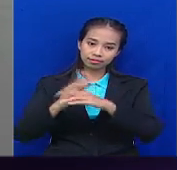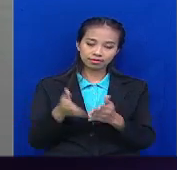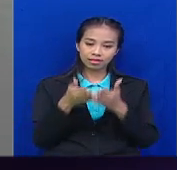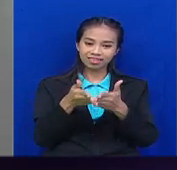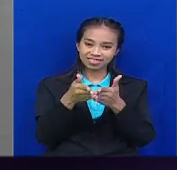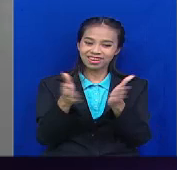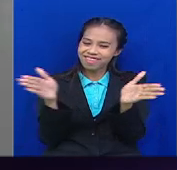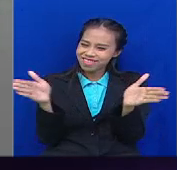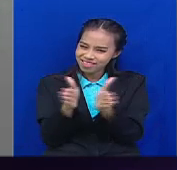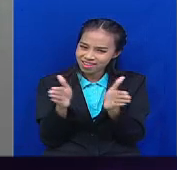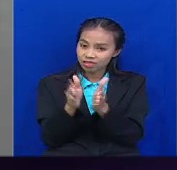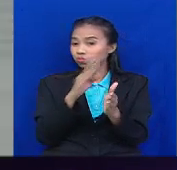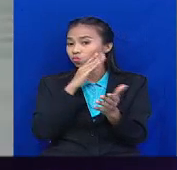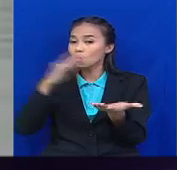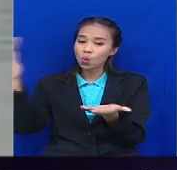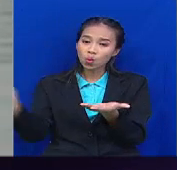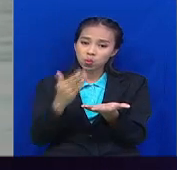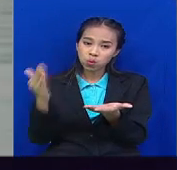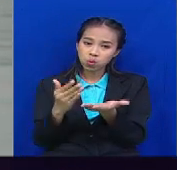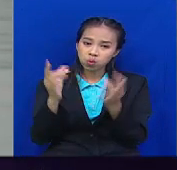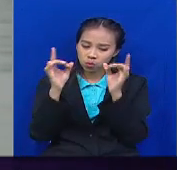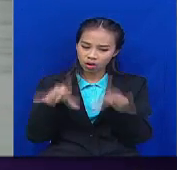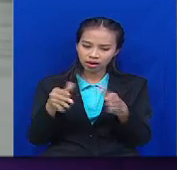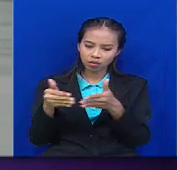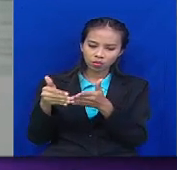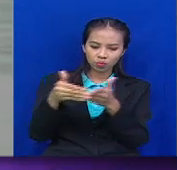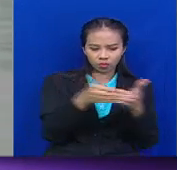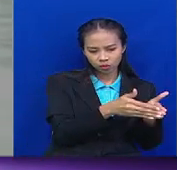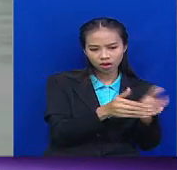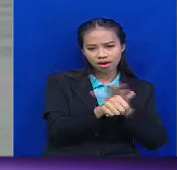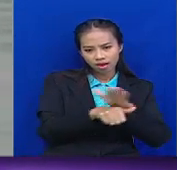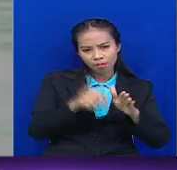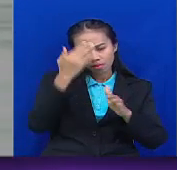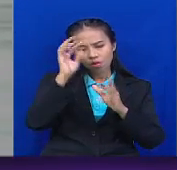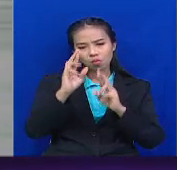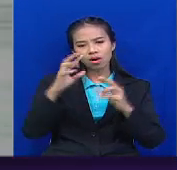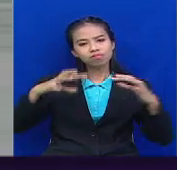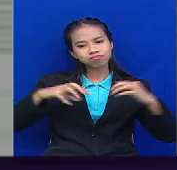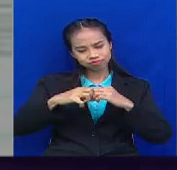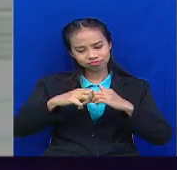เล็กหากมีลมพัดแรงควรนำเรือเข้าฝั่งเพราะว่าอาจจะเกิดอุบัติเหตุได้ค่ะ